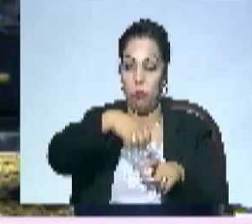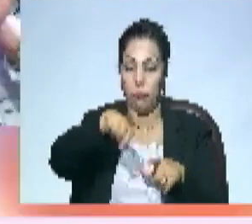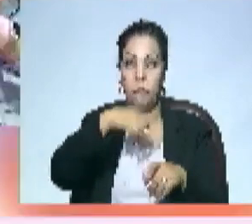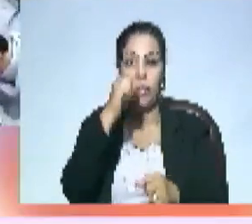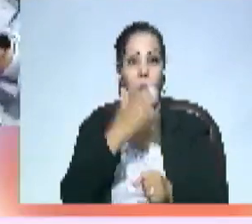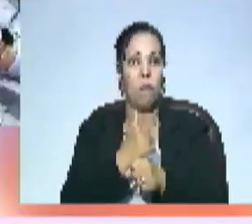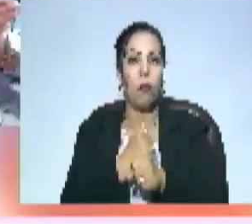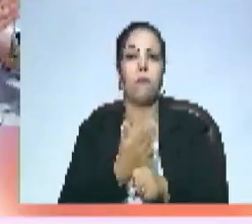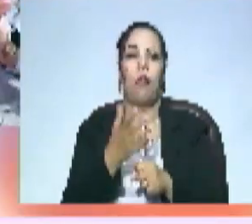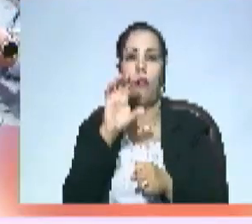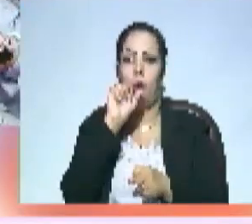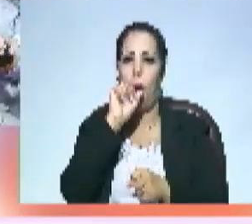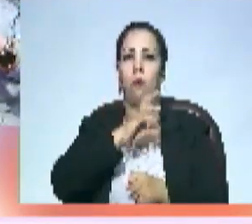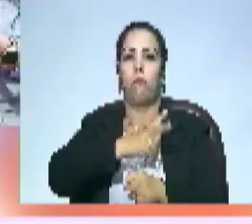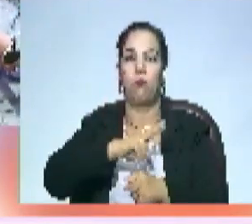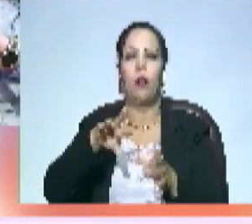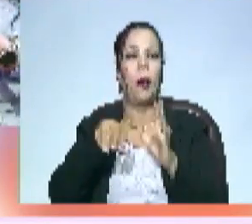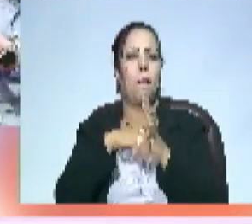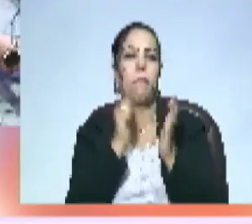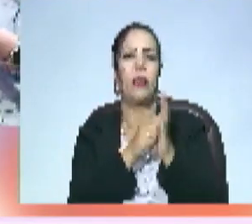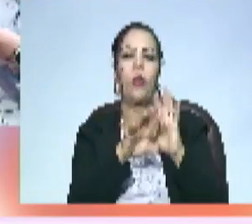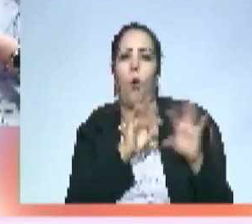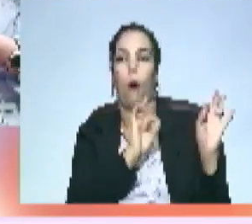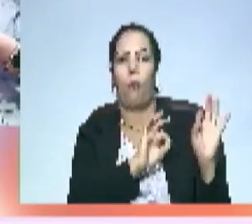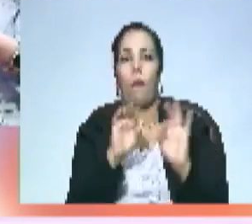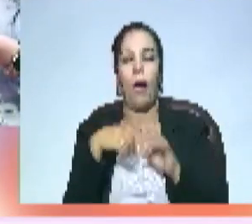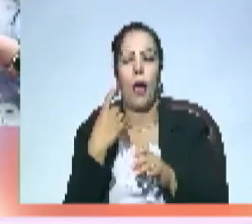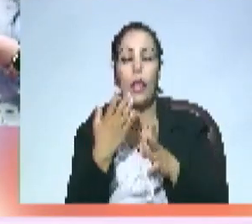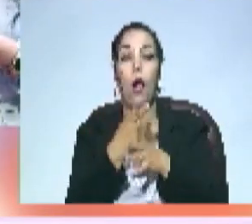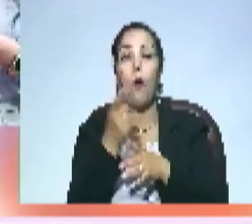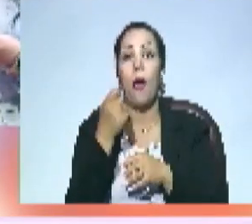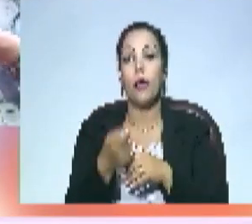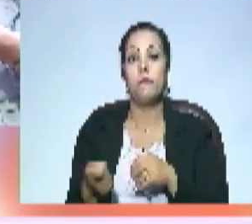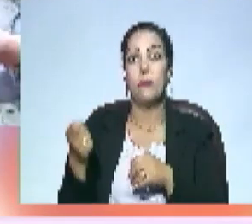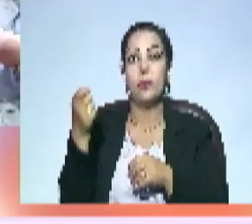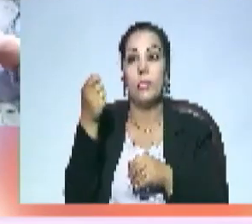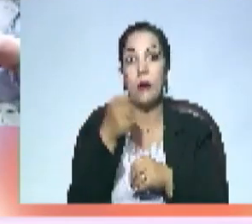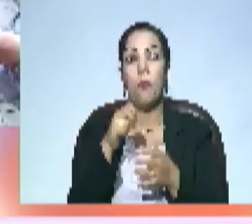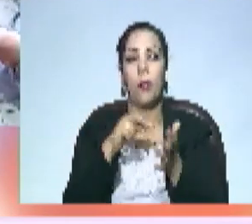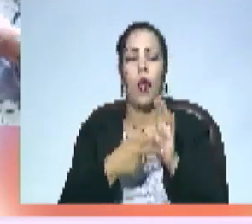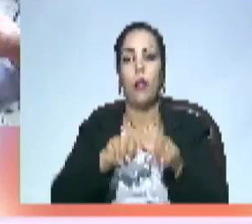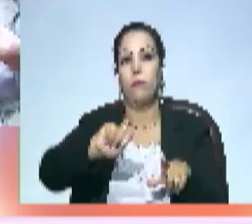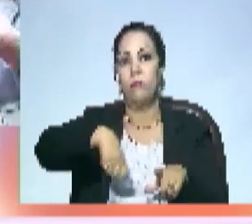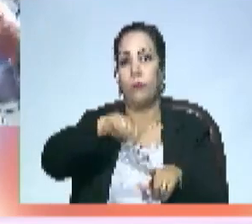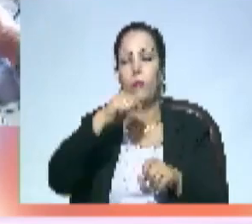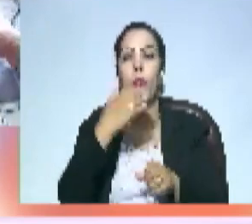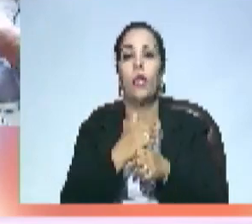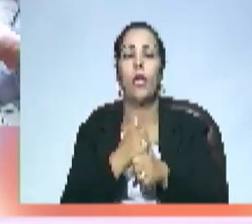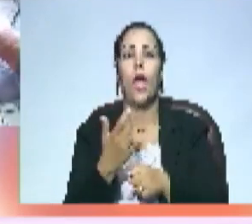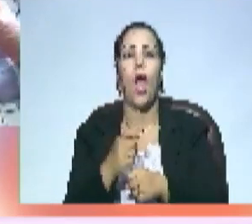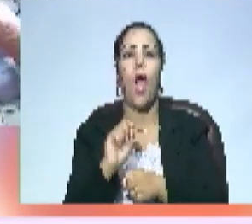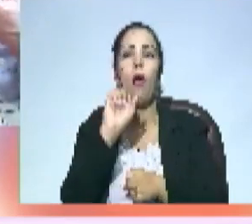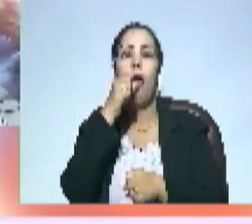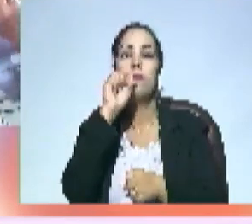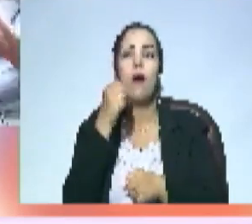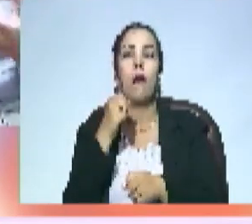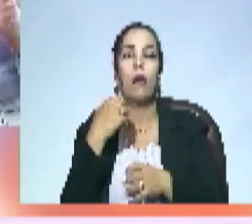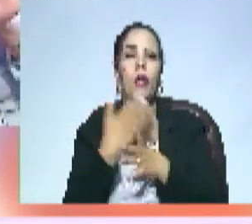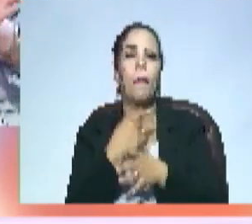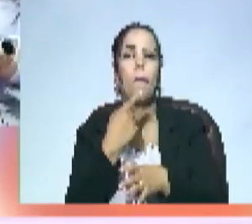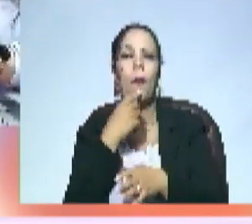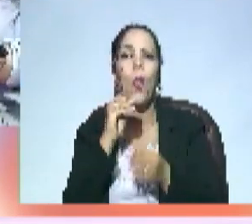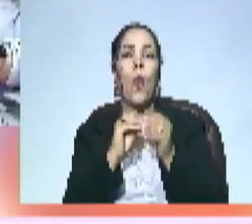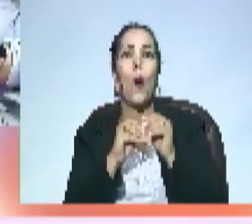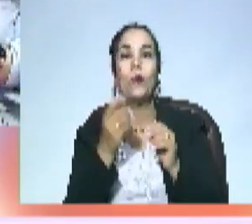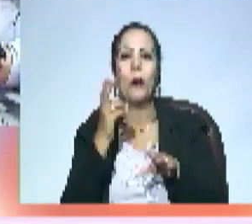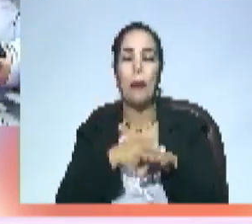خالص زي ما حضراتكم بتعملوها في البيت عادي جدا الشيف بيزود على تعصيجه اللحمه الجزر بتديها لون وفي نفس الوقت بتزود